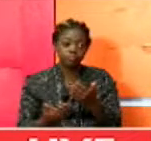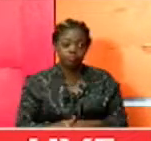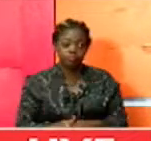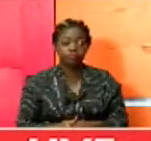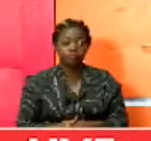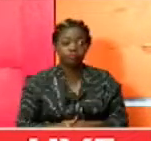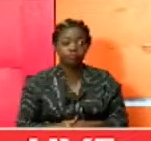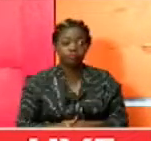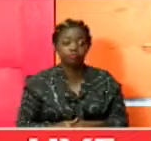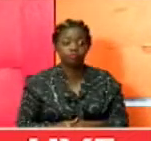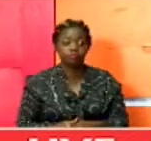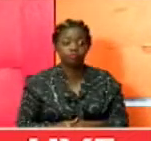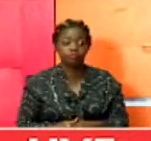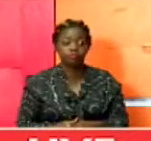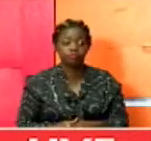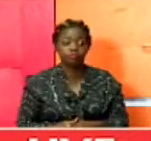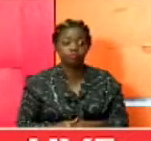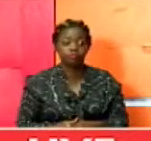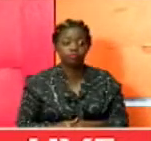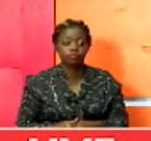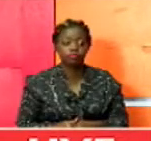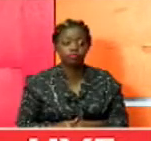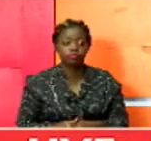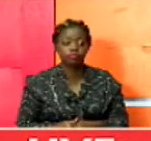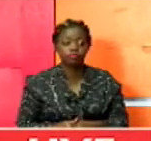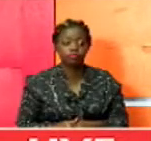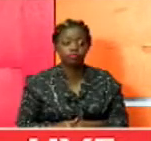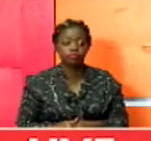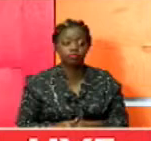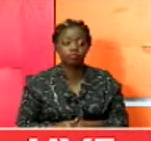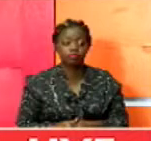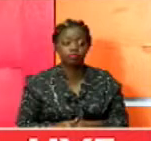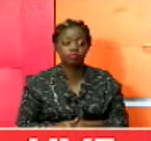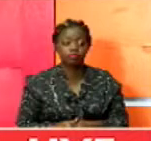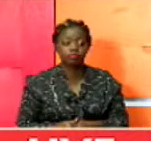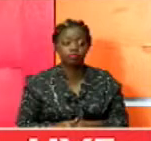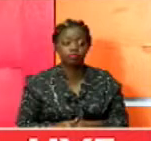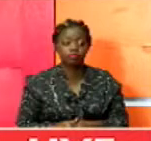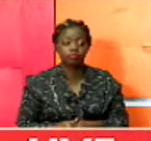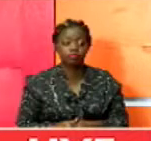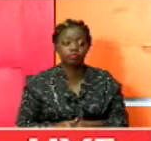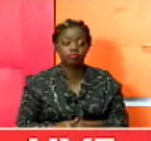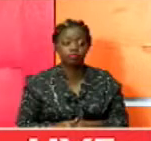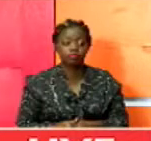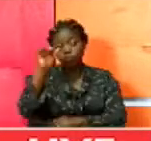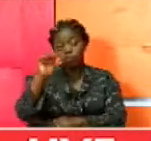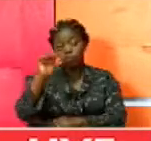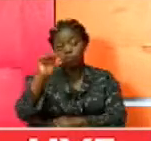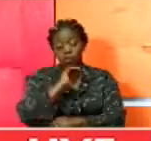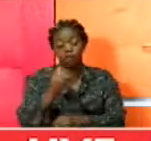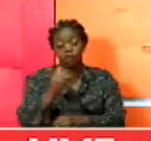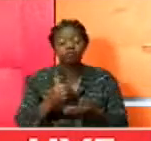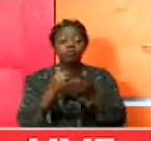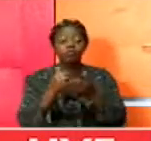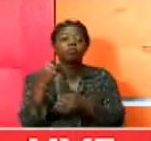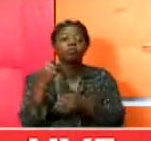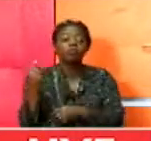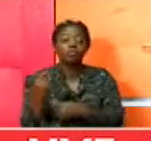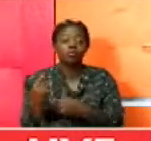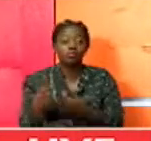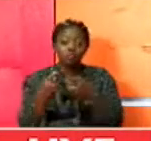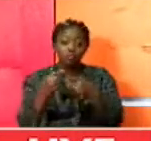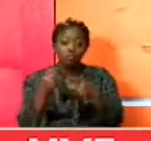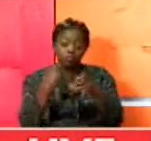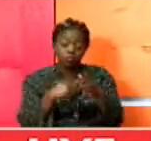Naye bwate they were implementing agent abakulu fe tubayambako buyambi. Naye